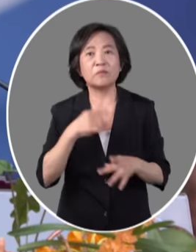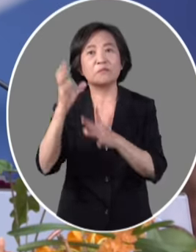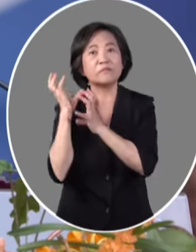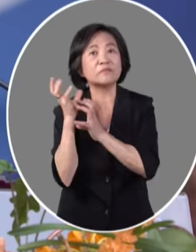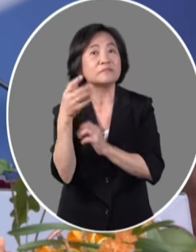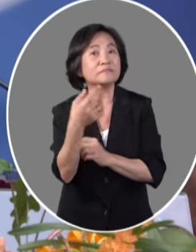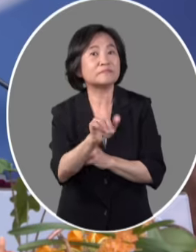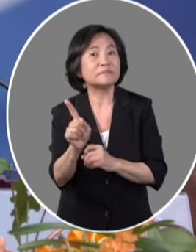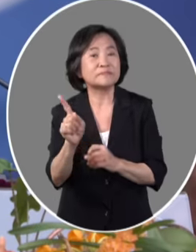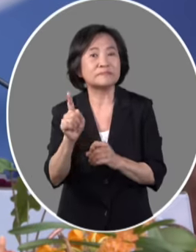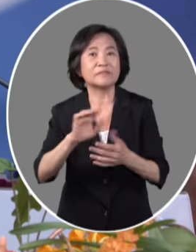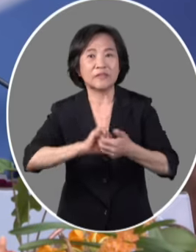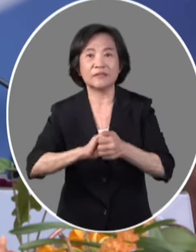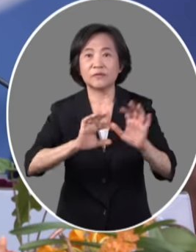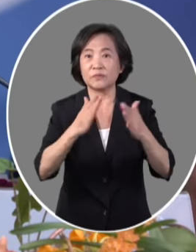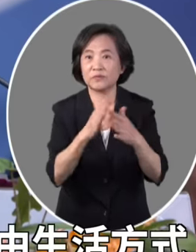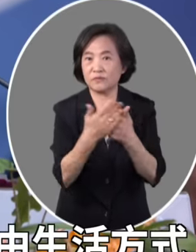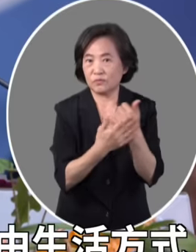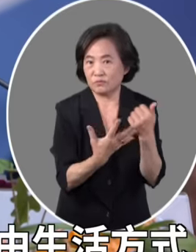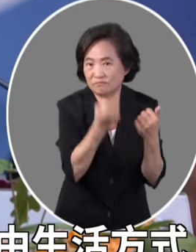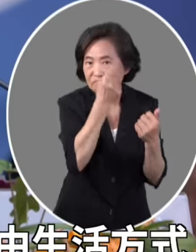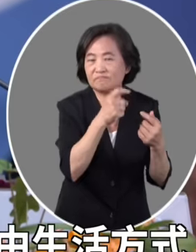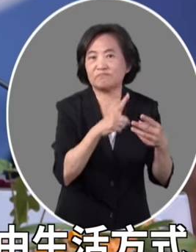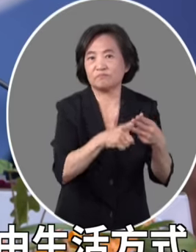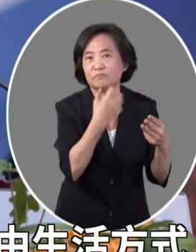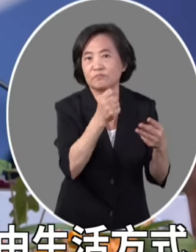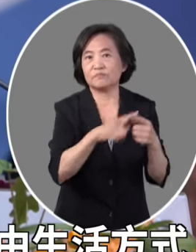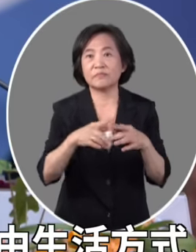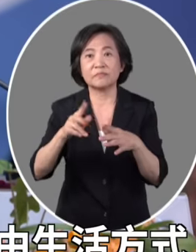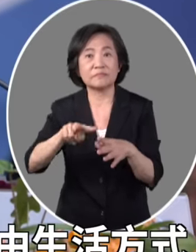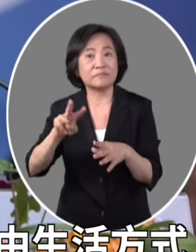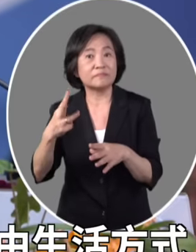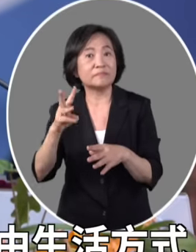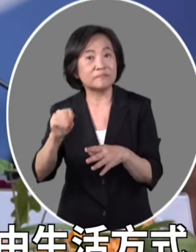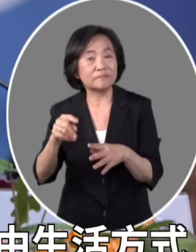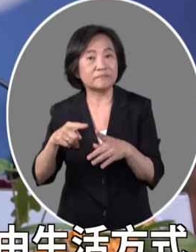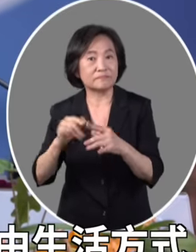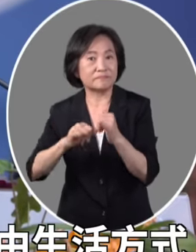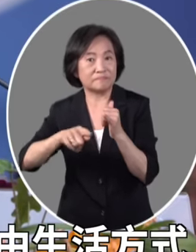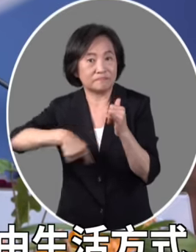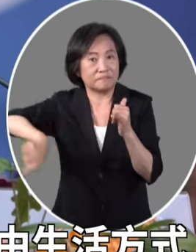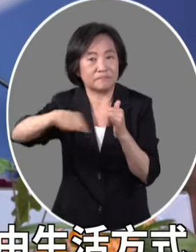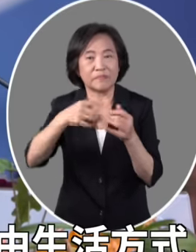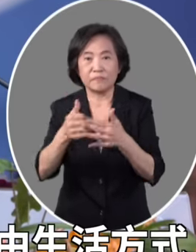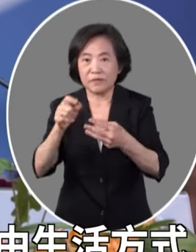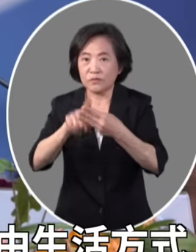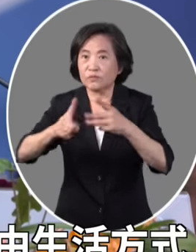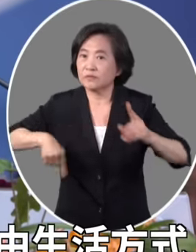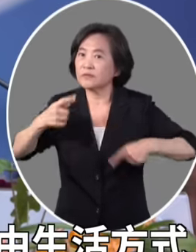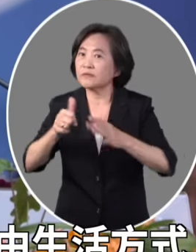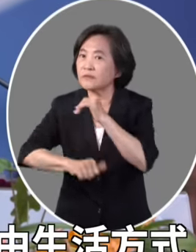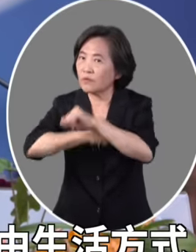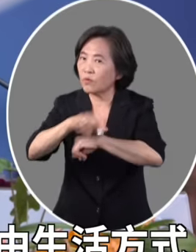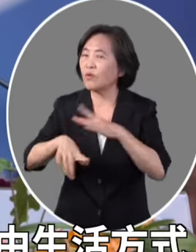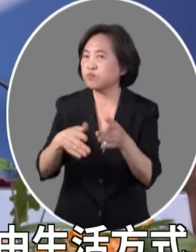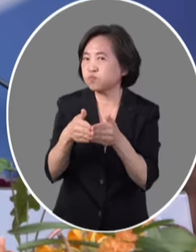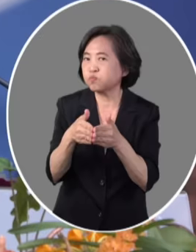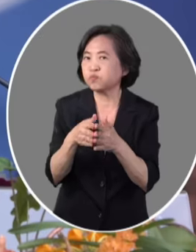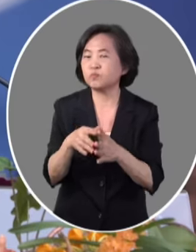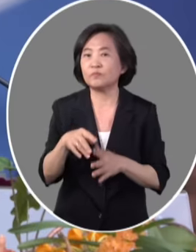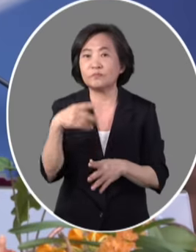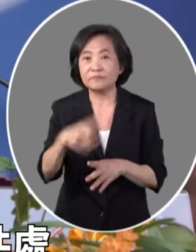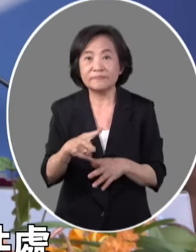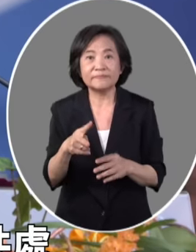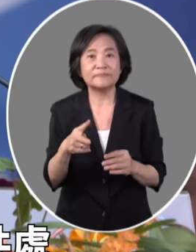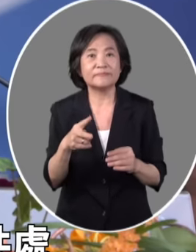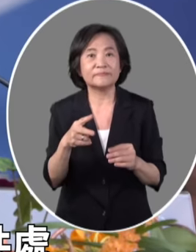是守护国家主权，守护2300万台湾人民民主自由的生活方式，同